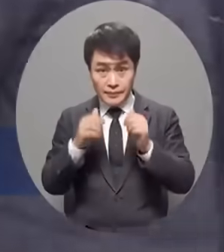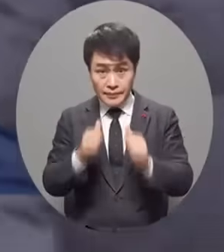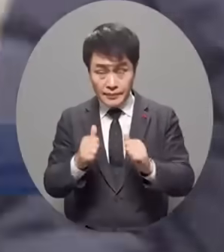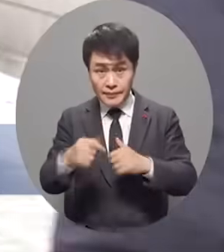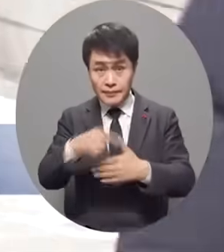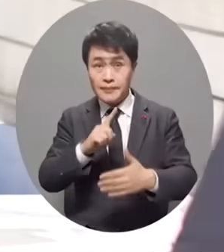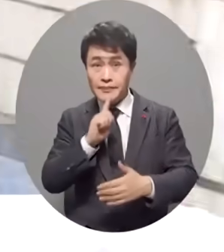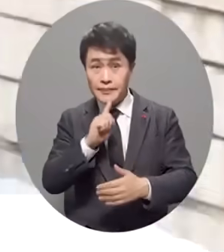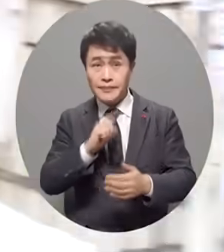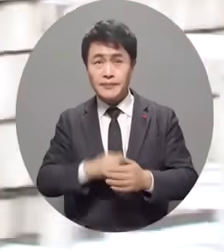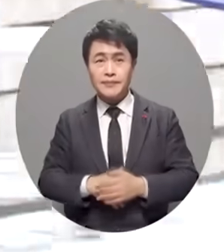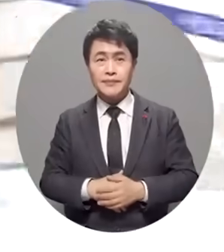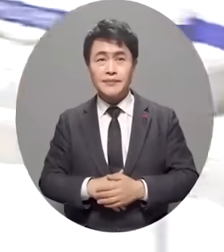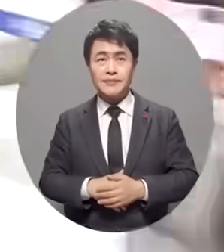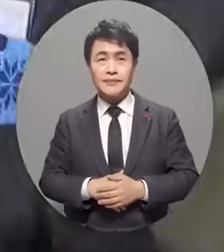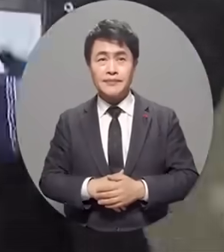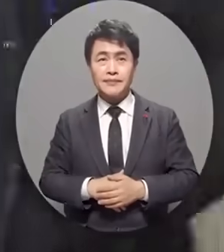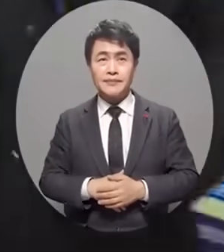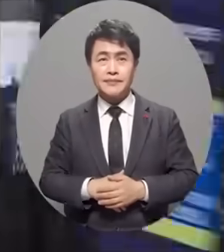부탁드릴게요.